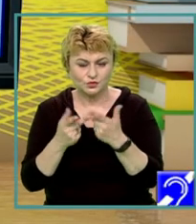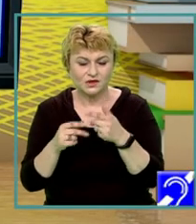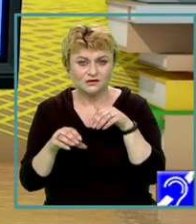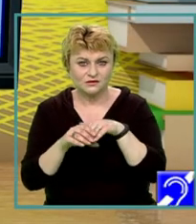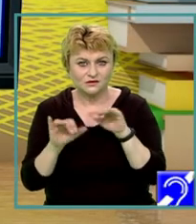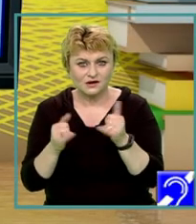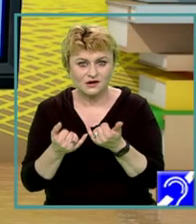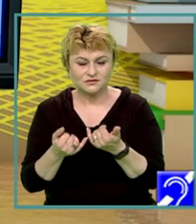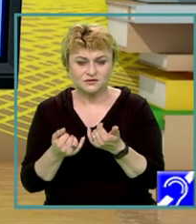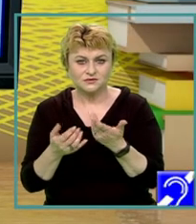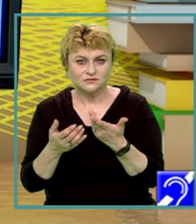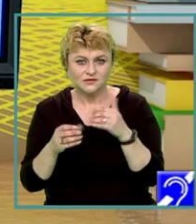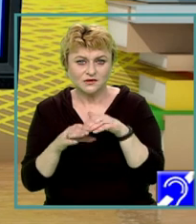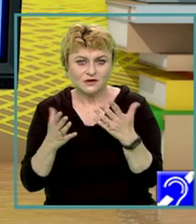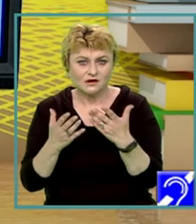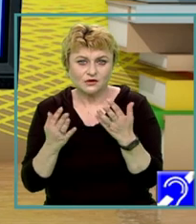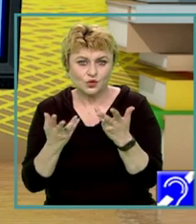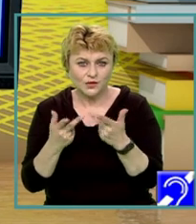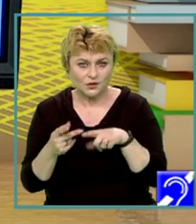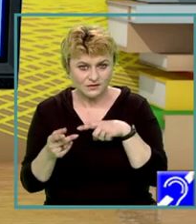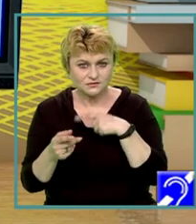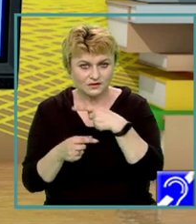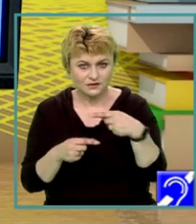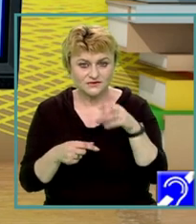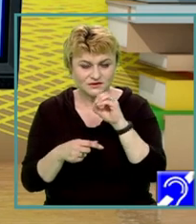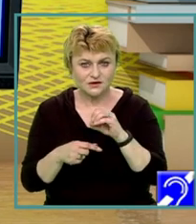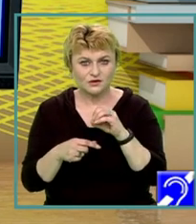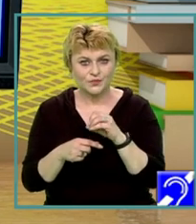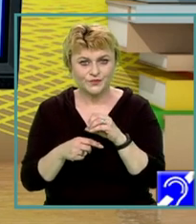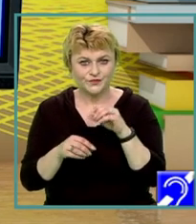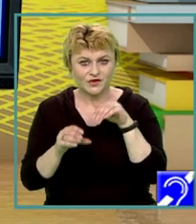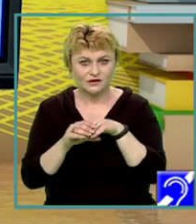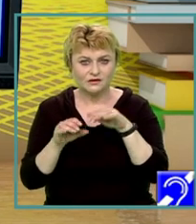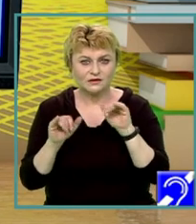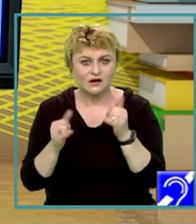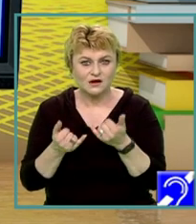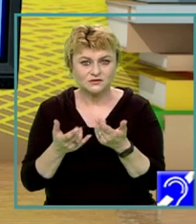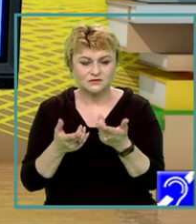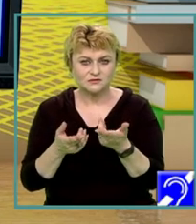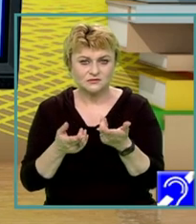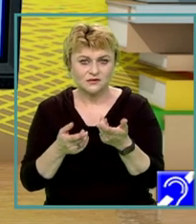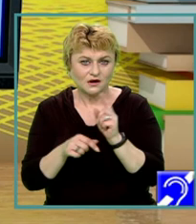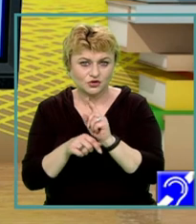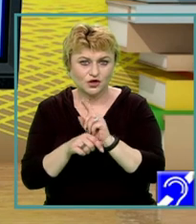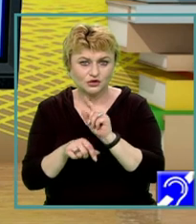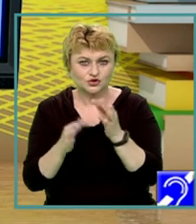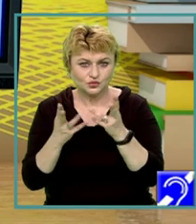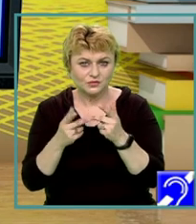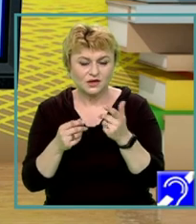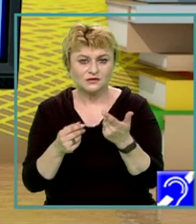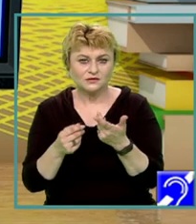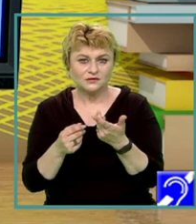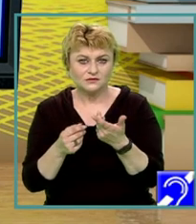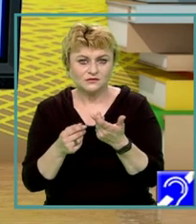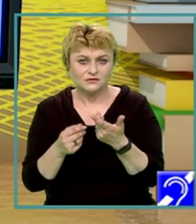numărul este negativ zero în cazul în care numărul este nul sau același număr în cazul în care acesta